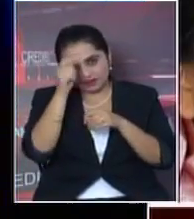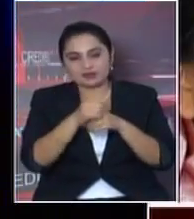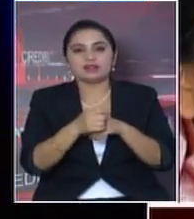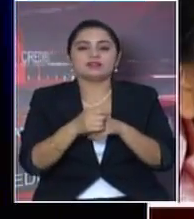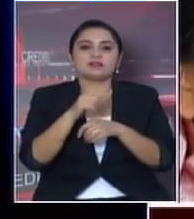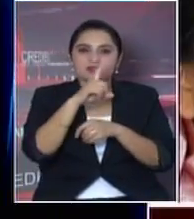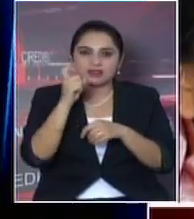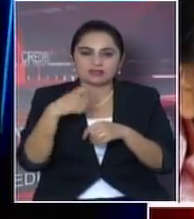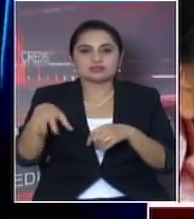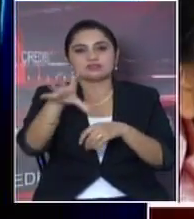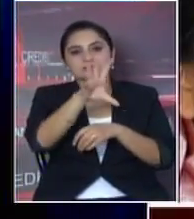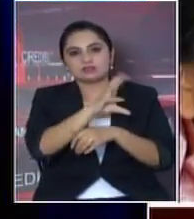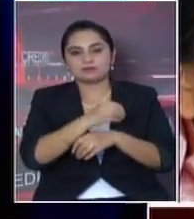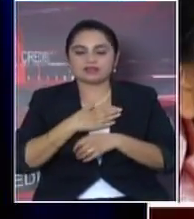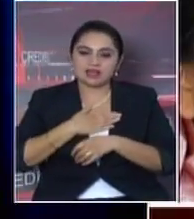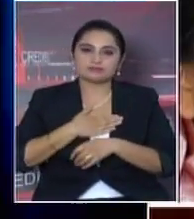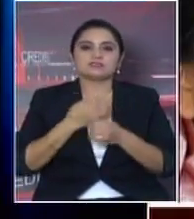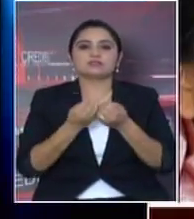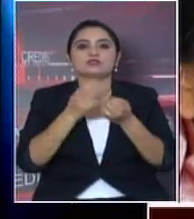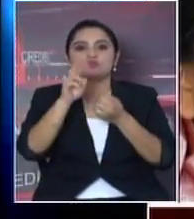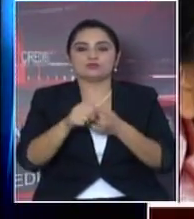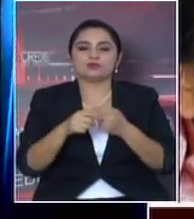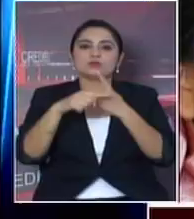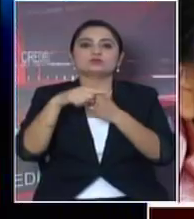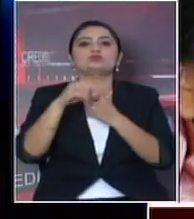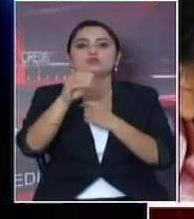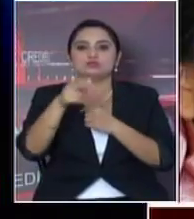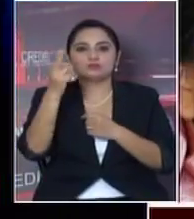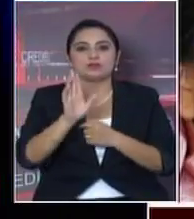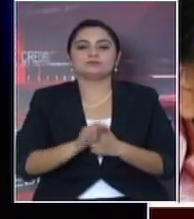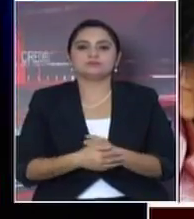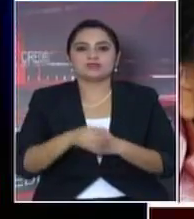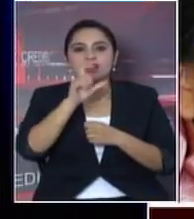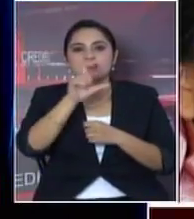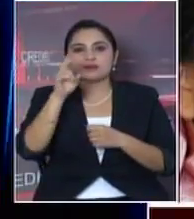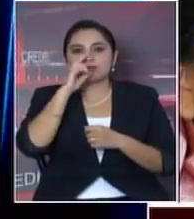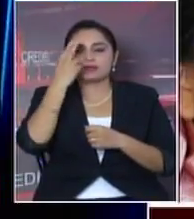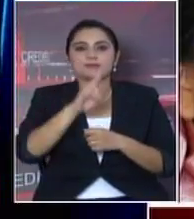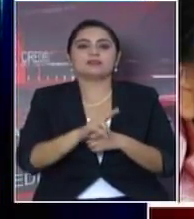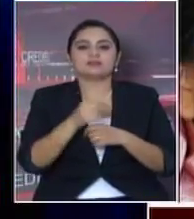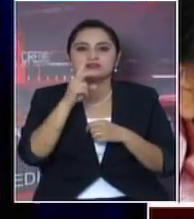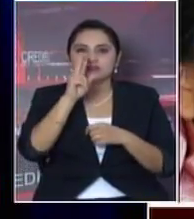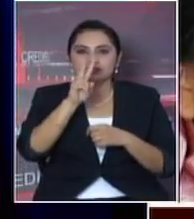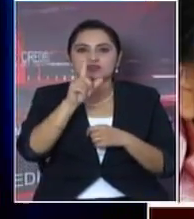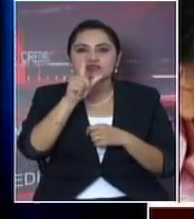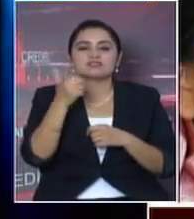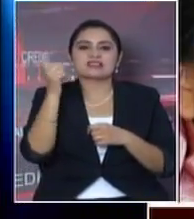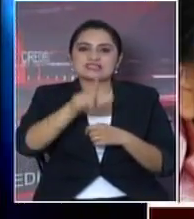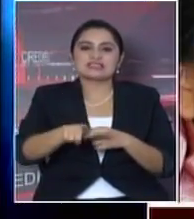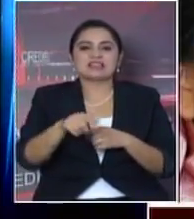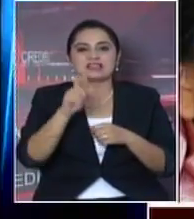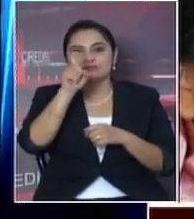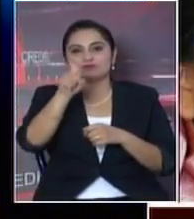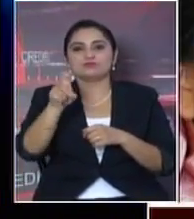आदरका लागि सबैले आत्मसात गर्नुपर्नेमा जोड दिनुभएको छ। नेपालमा रहेका करिब 27 लाख ज्येष्ठ